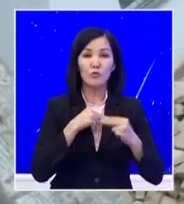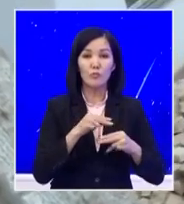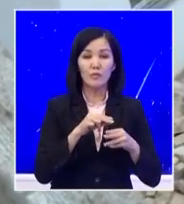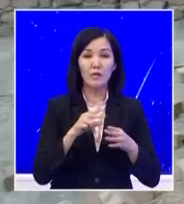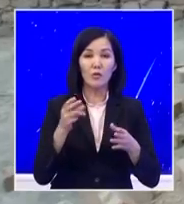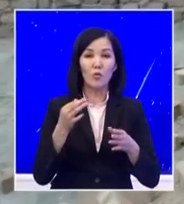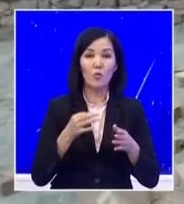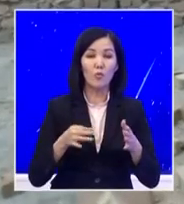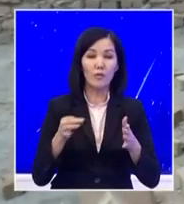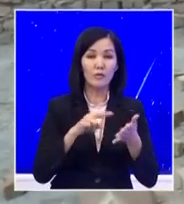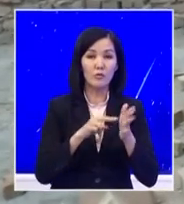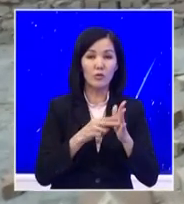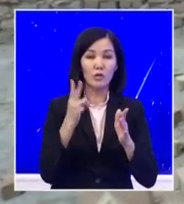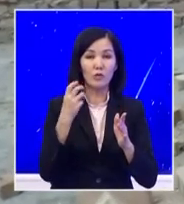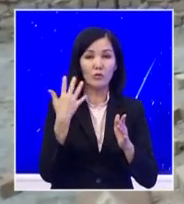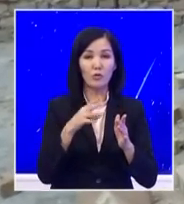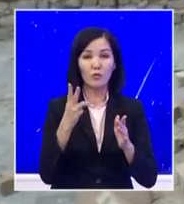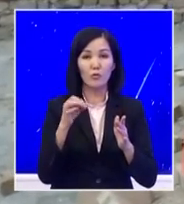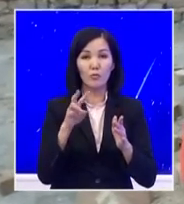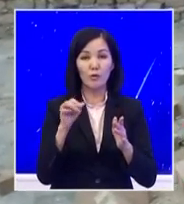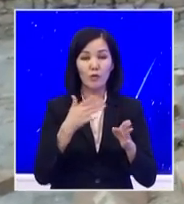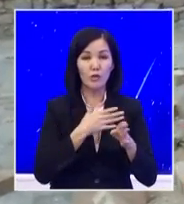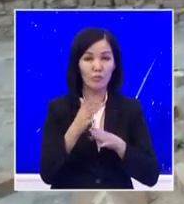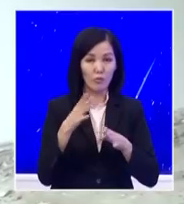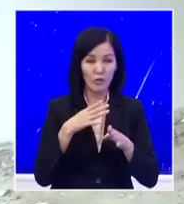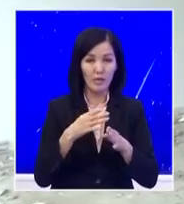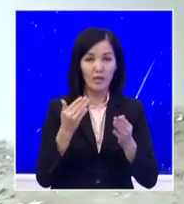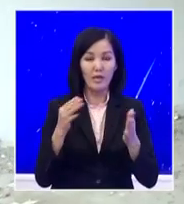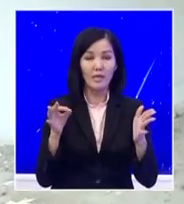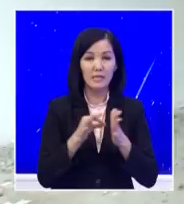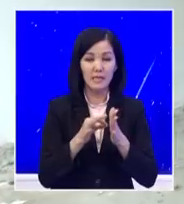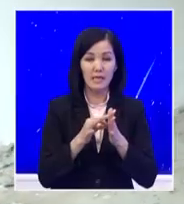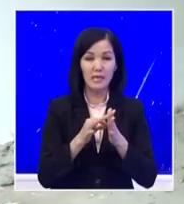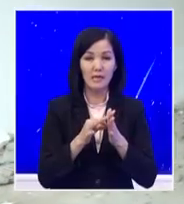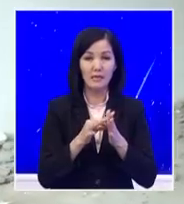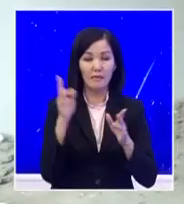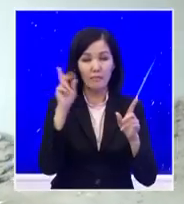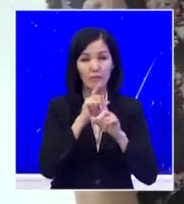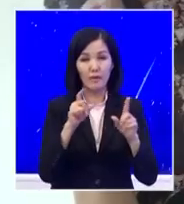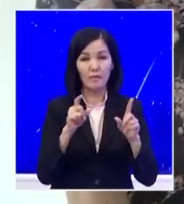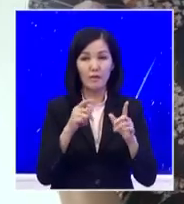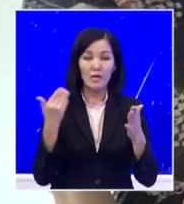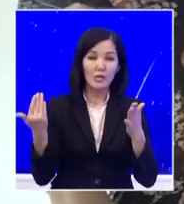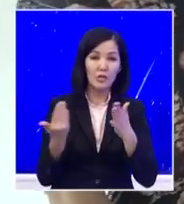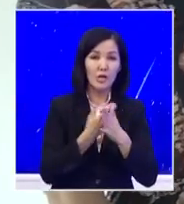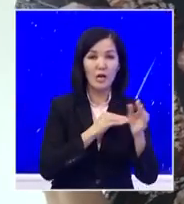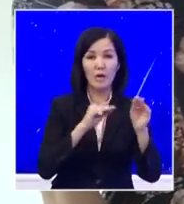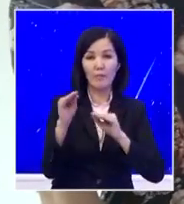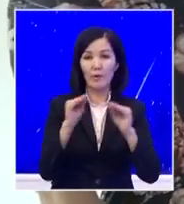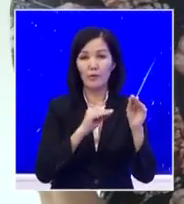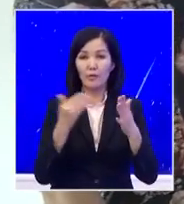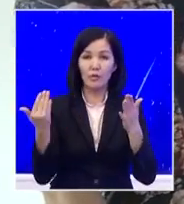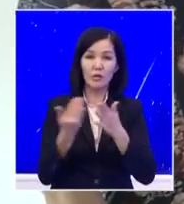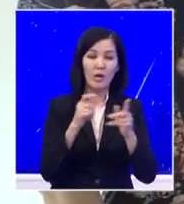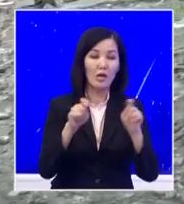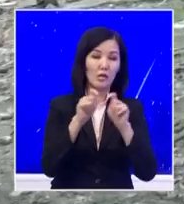облыс қоржынынан 254 миллион теңге қарастырылып отыр. Мақсат біреу: білім шаңырағы заман талабына сай